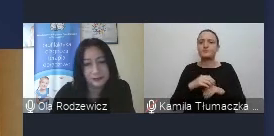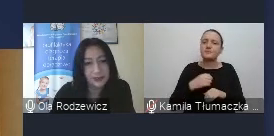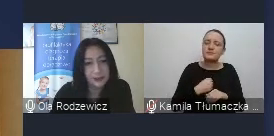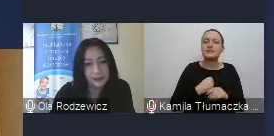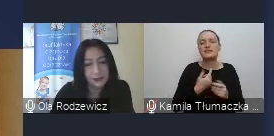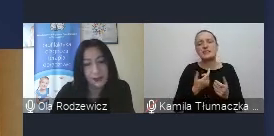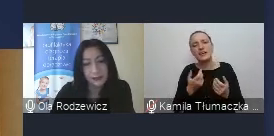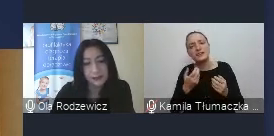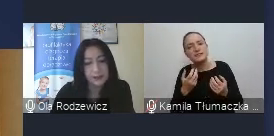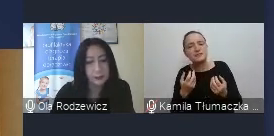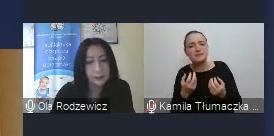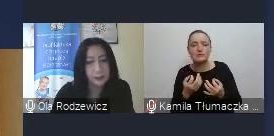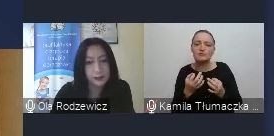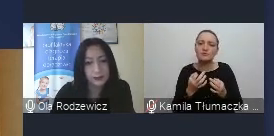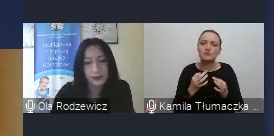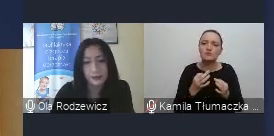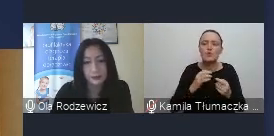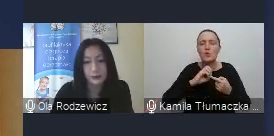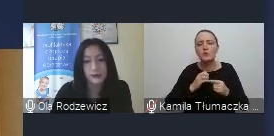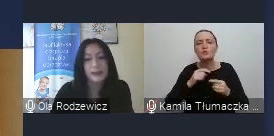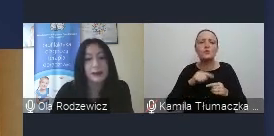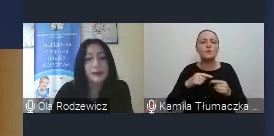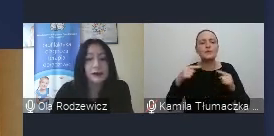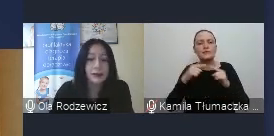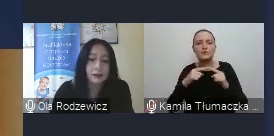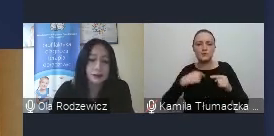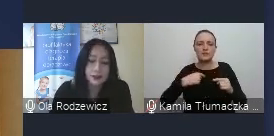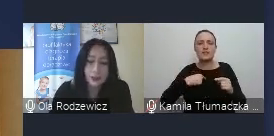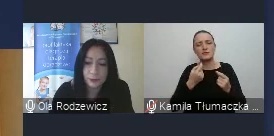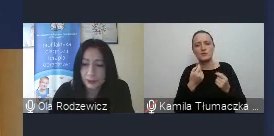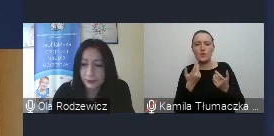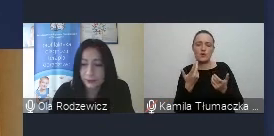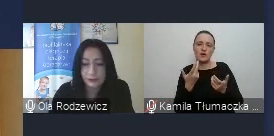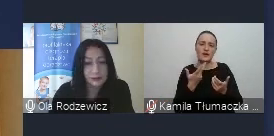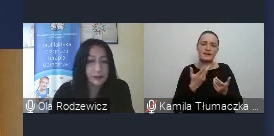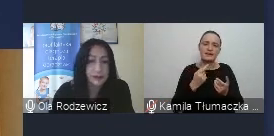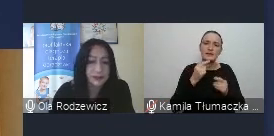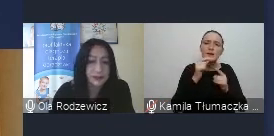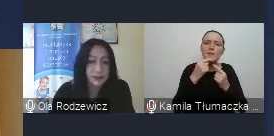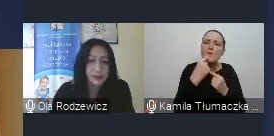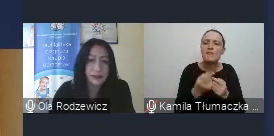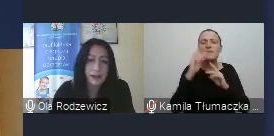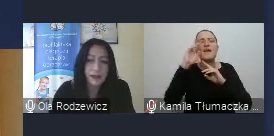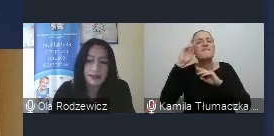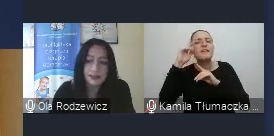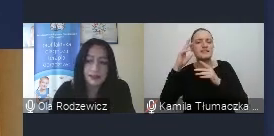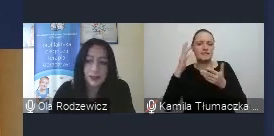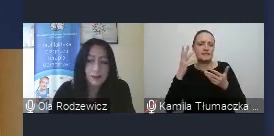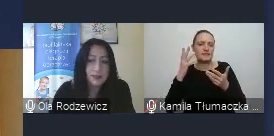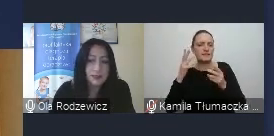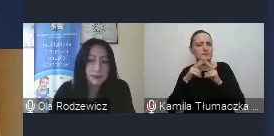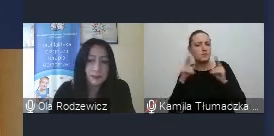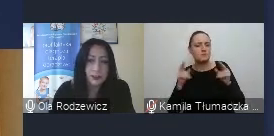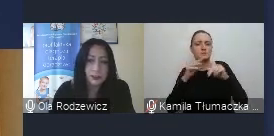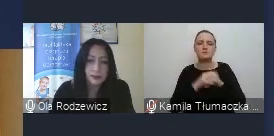sentymentalna, strasznie, ale jest grudzień, zaraz będą święta, to też tak może refleksyjnie dla Państwa.